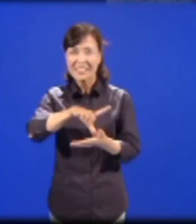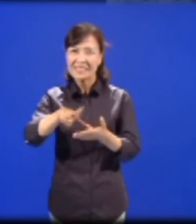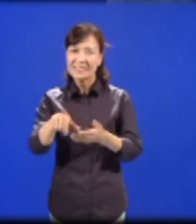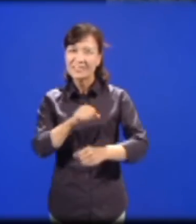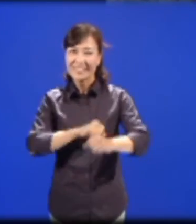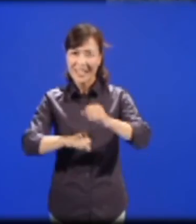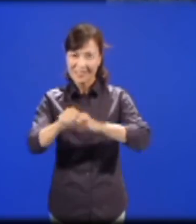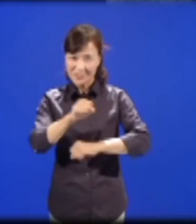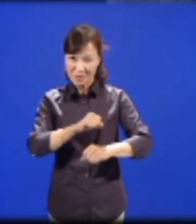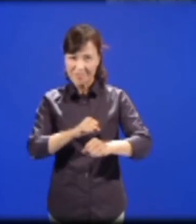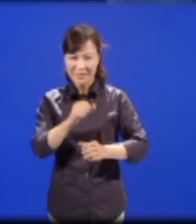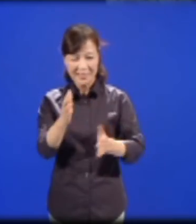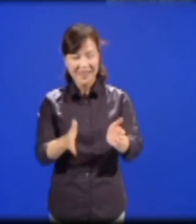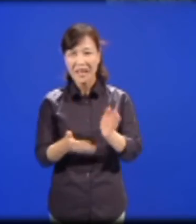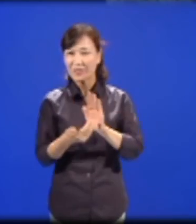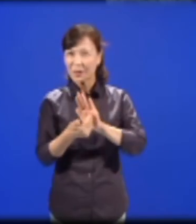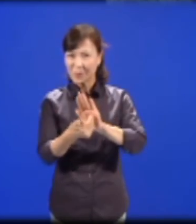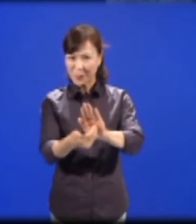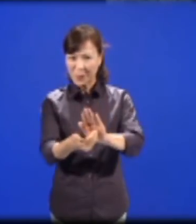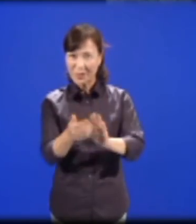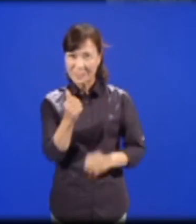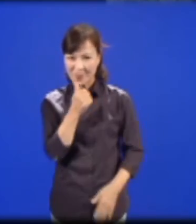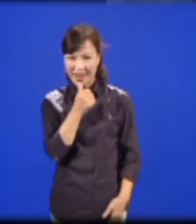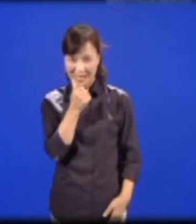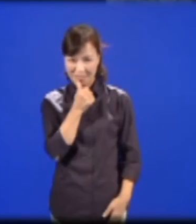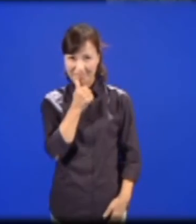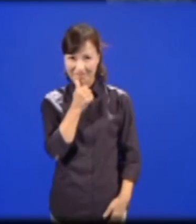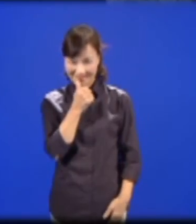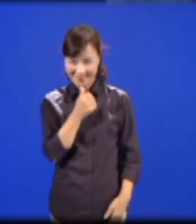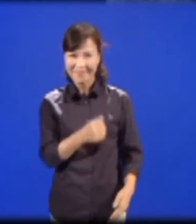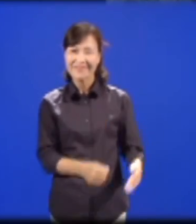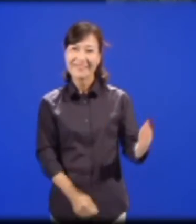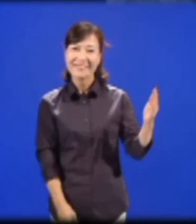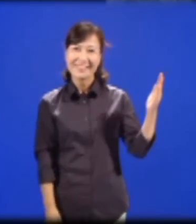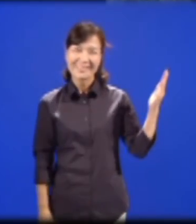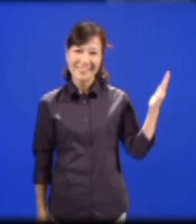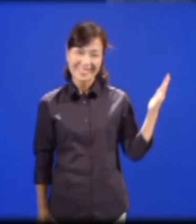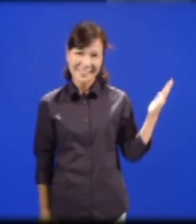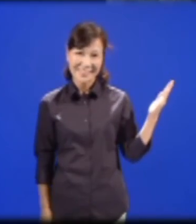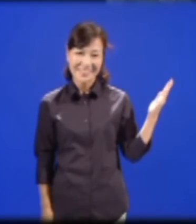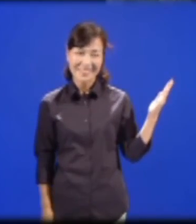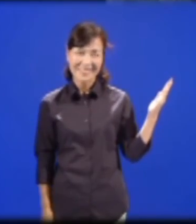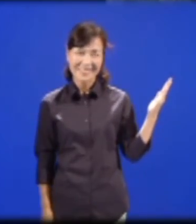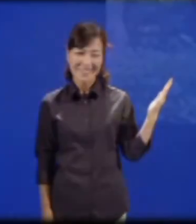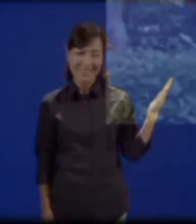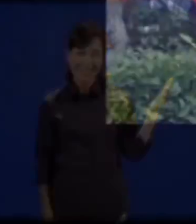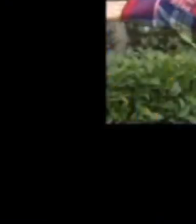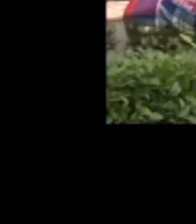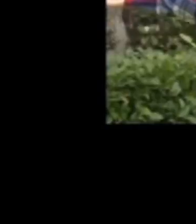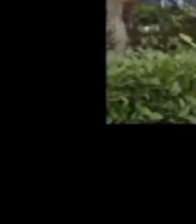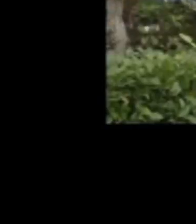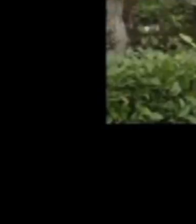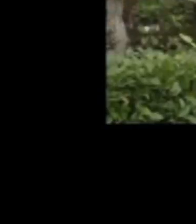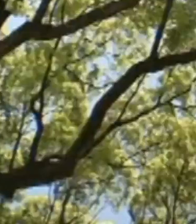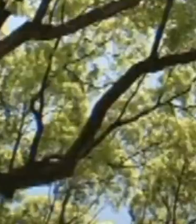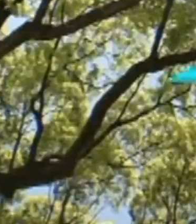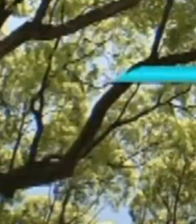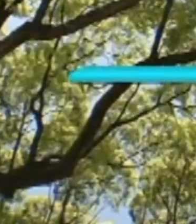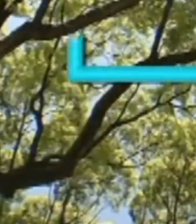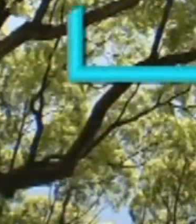り組む介護予防についてお送りします。それじゃあチャンネル四日市スタート。